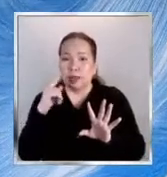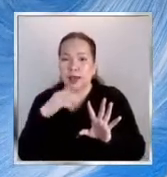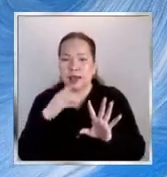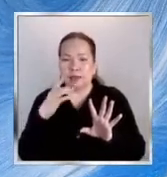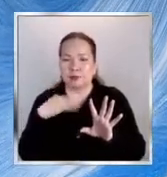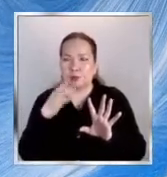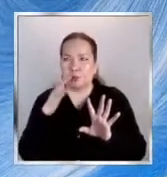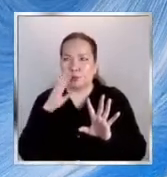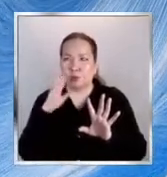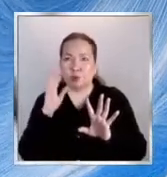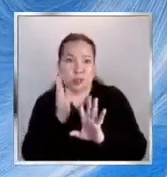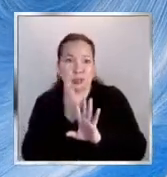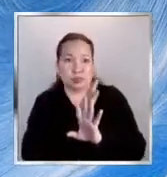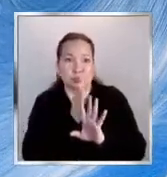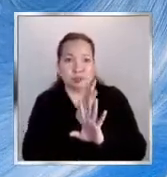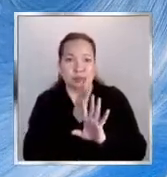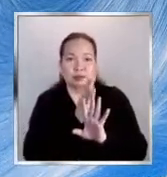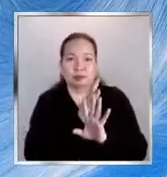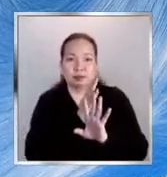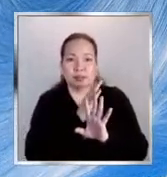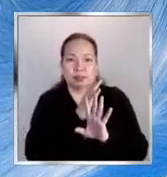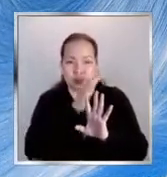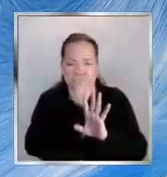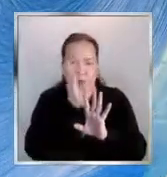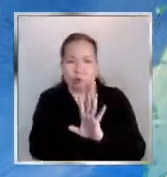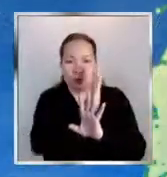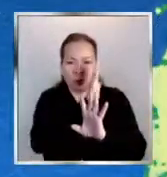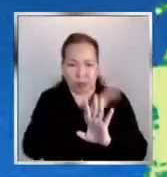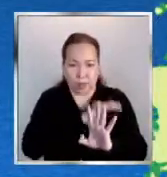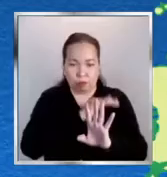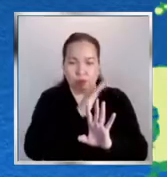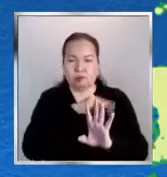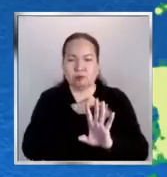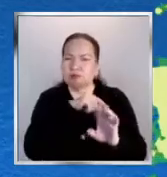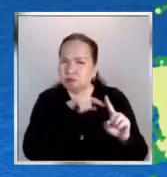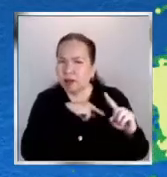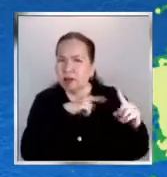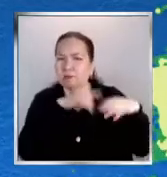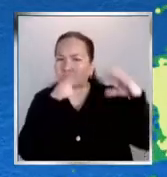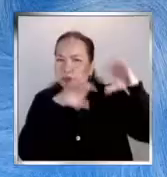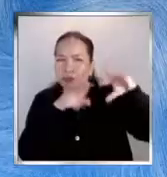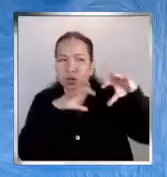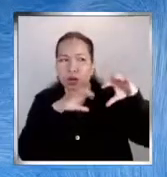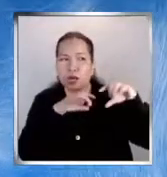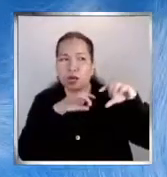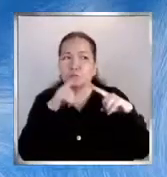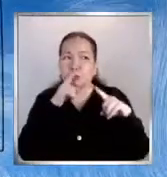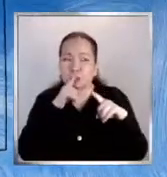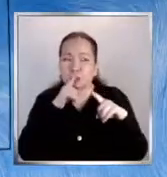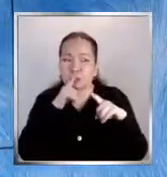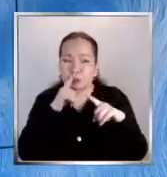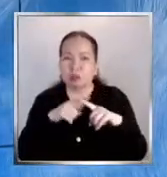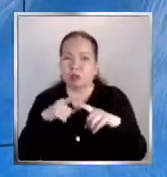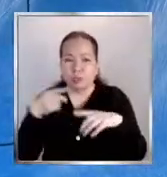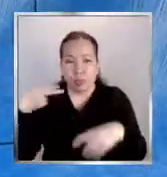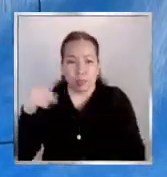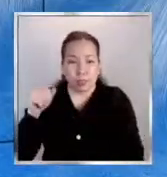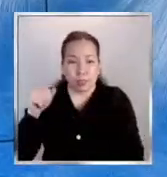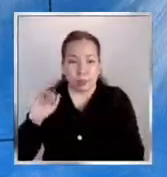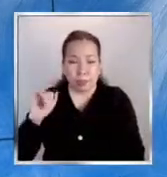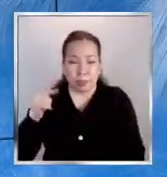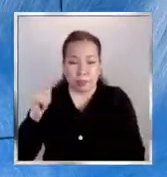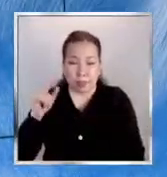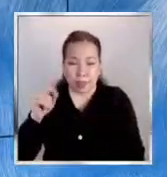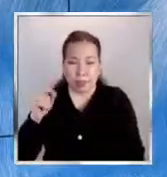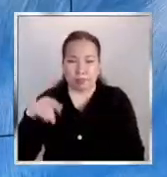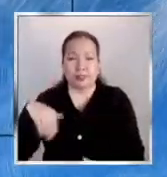Luzon. Base sa wind forecast ng Metro Weather, patuloy na iiral ang habagat sa susunod na linggo. Umaga bukas,